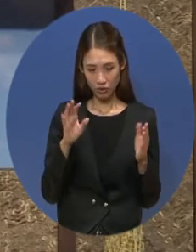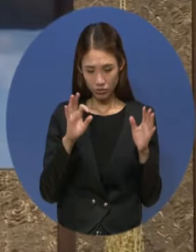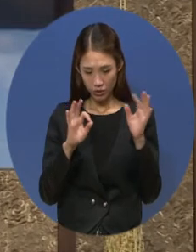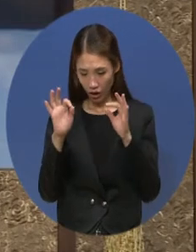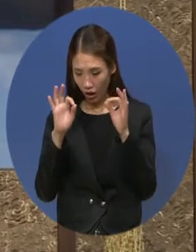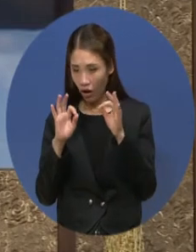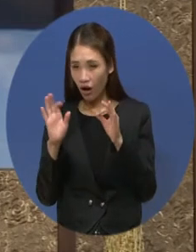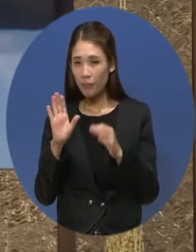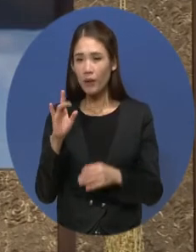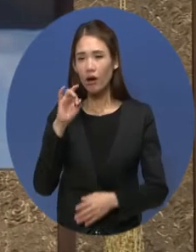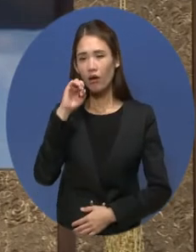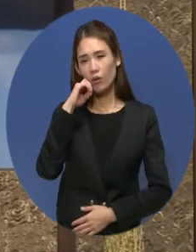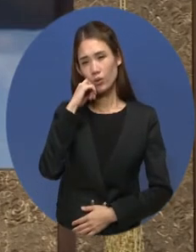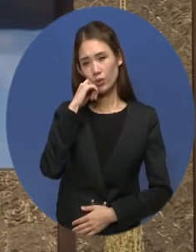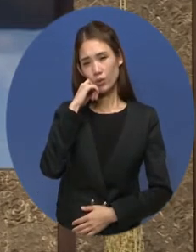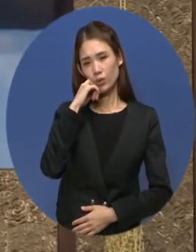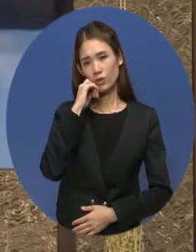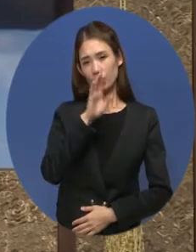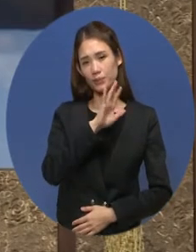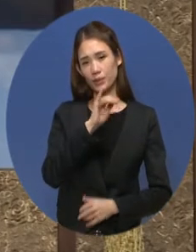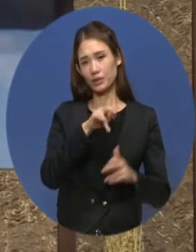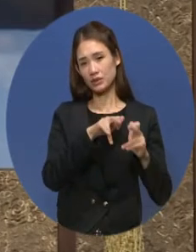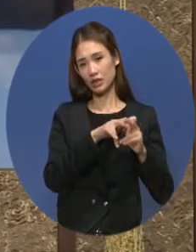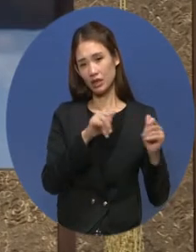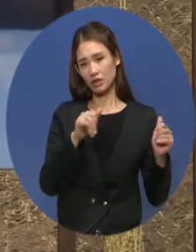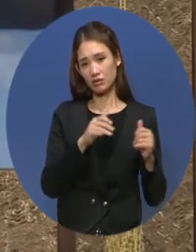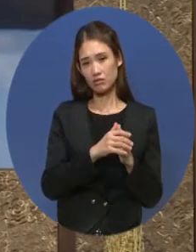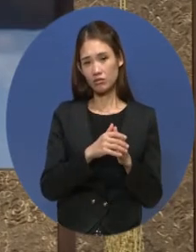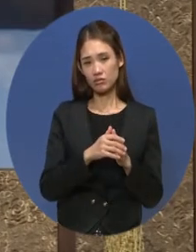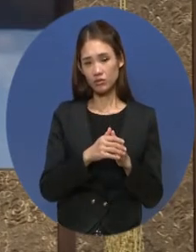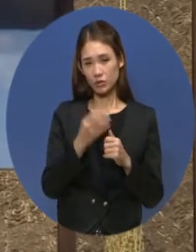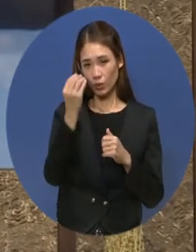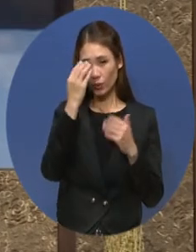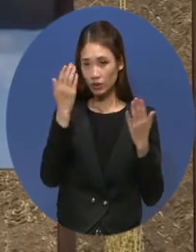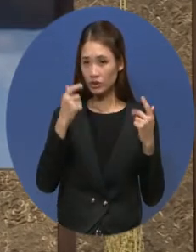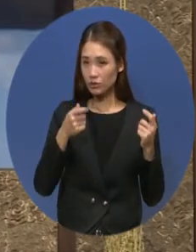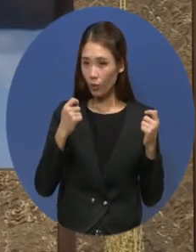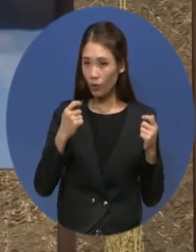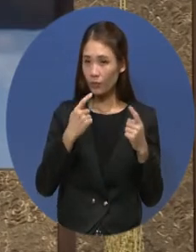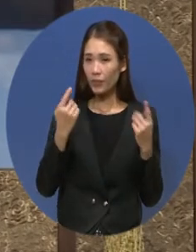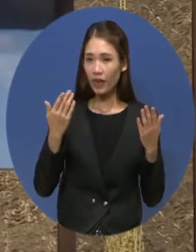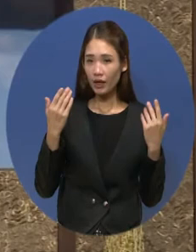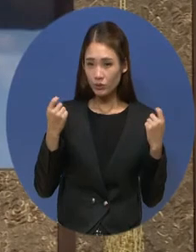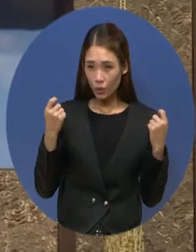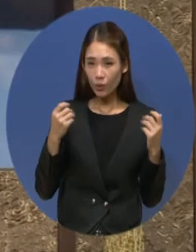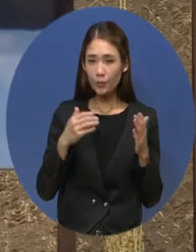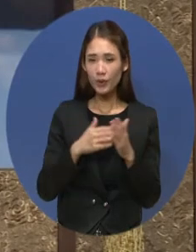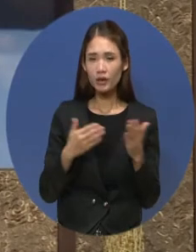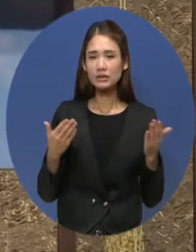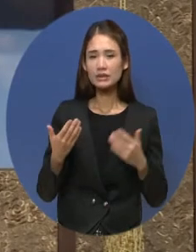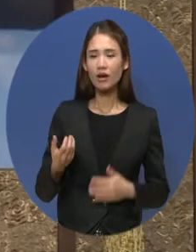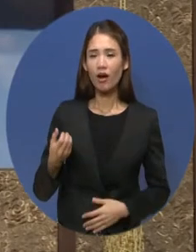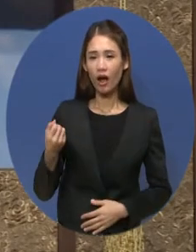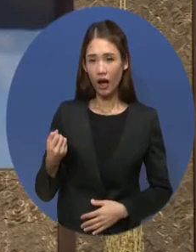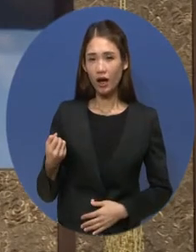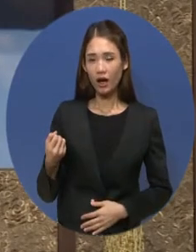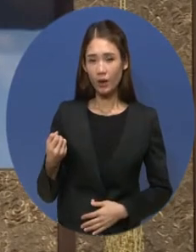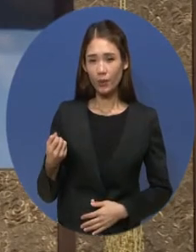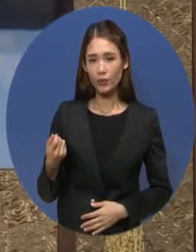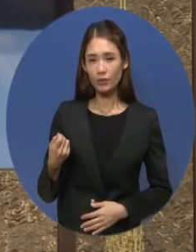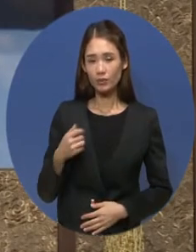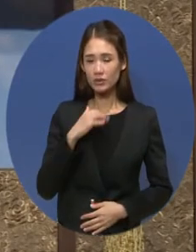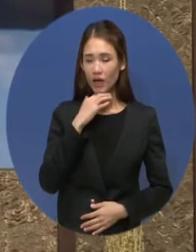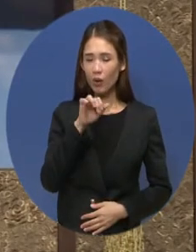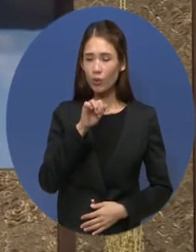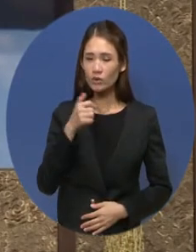졸업하면 사실 뭐 우리 비장애인들이 야 아 고등학교 졸업하고 대학 졸업하고 직업을 갖고 그러면서 뭐 50